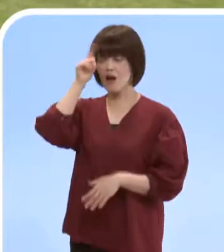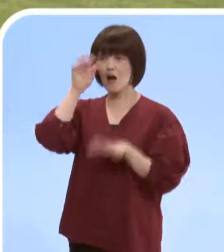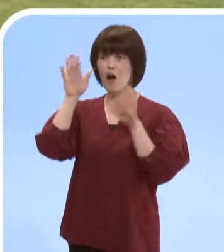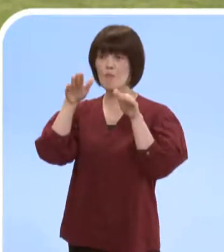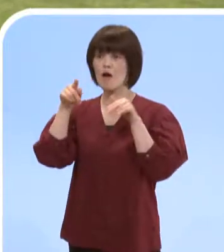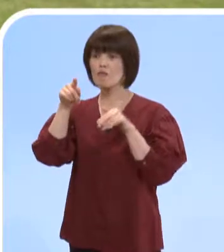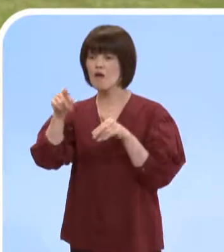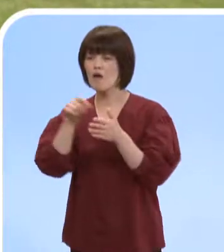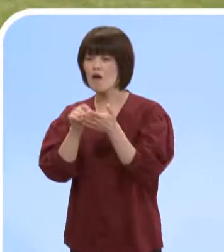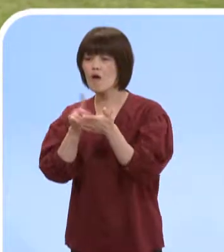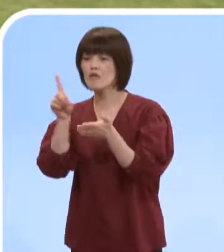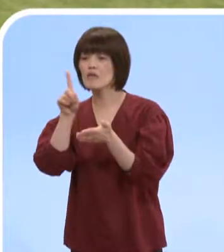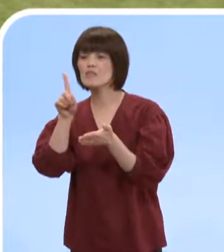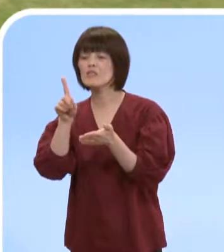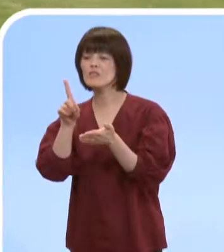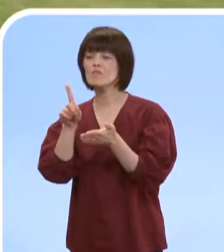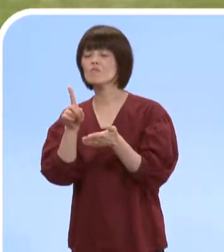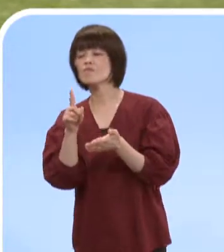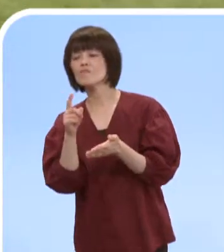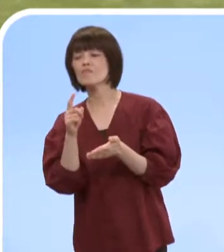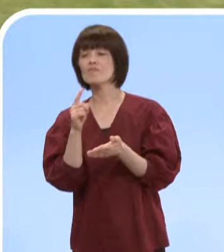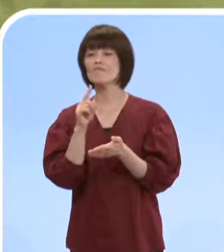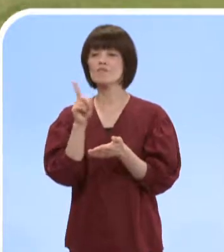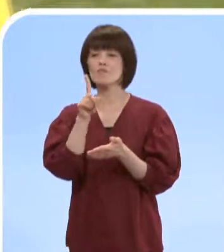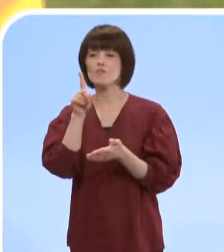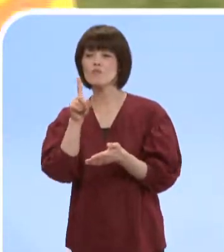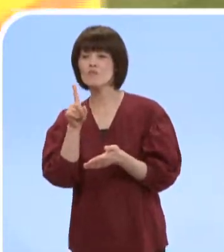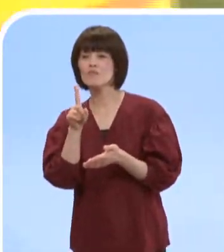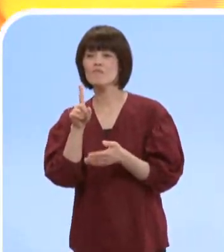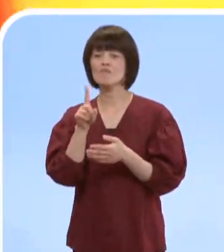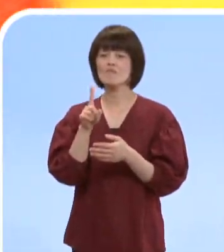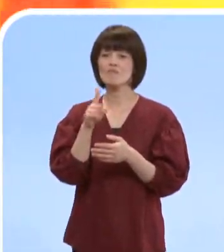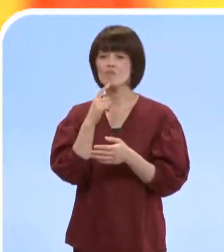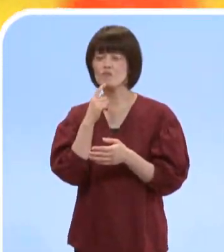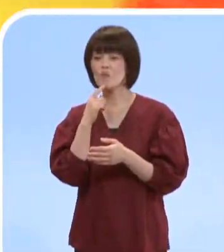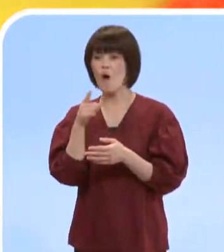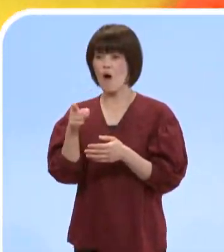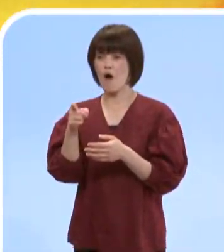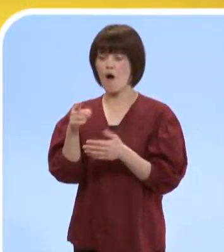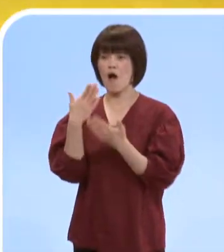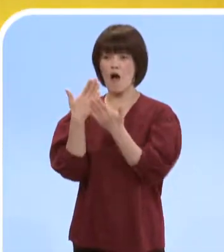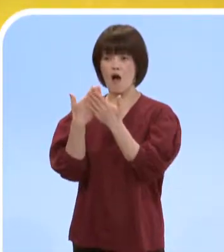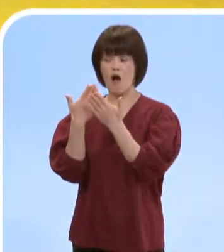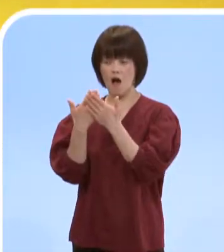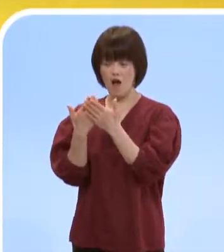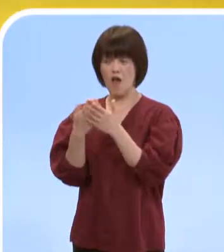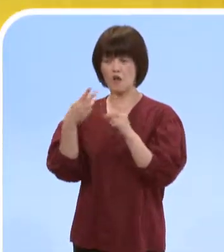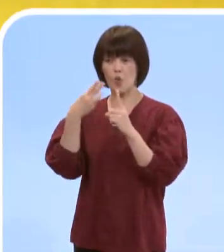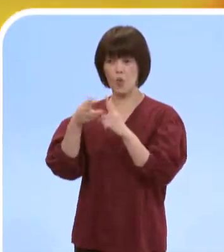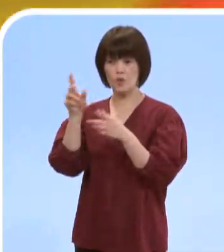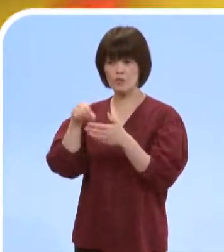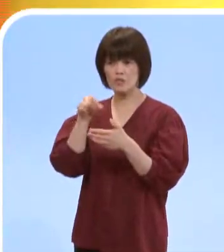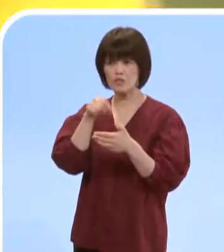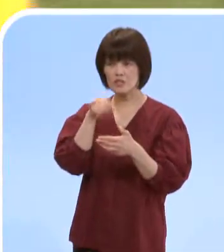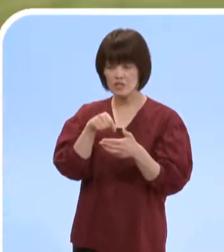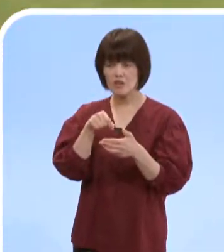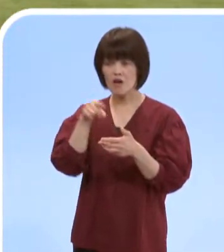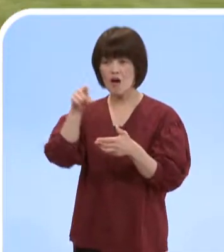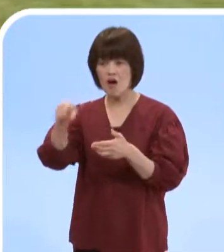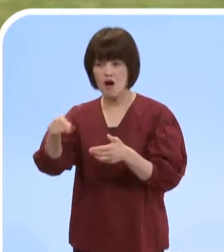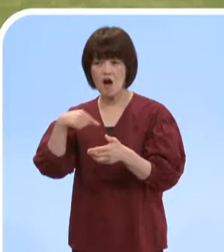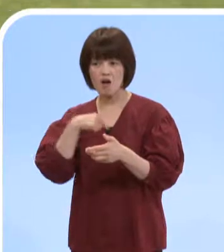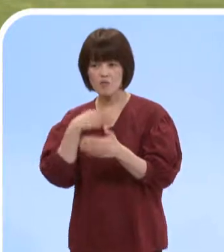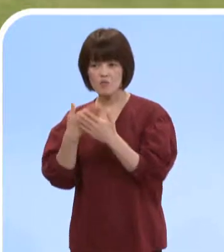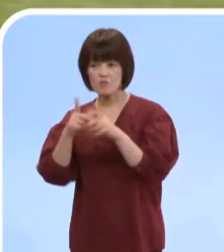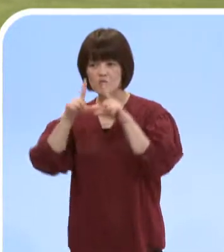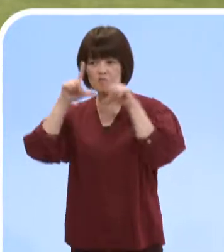はあ、バタン、何書いてるの？ ん？何何？ お、絵日記だね。それも自